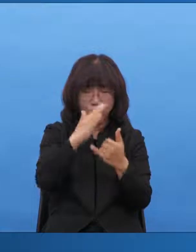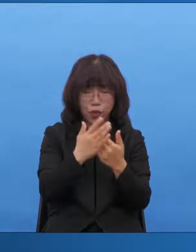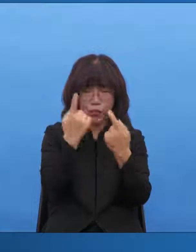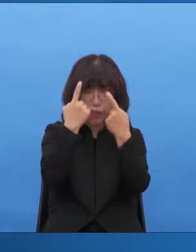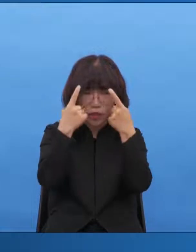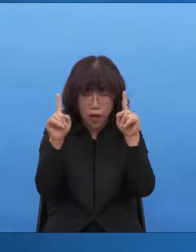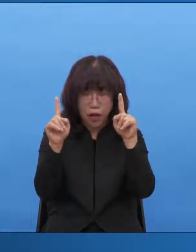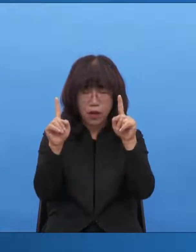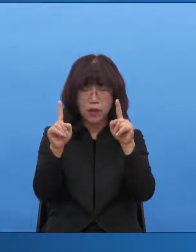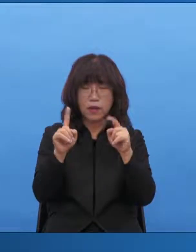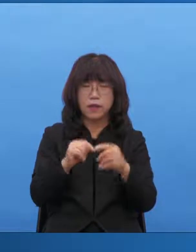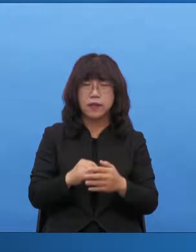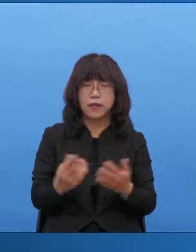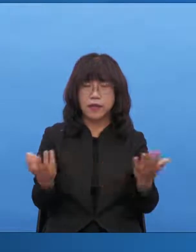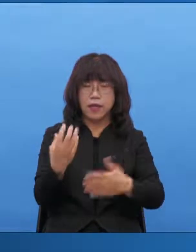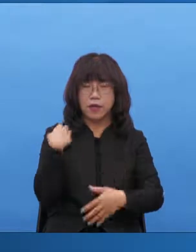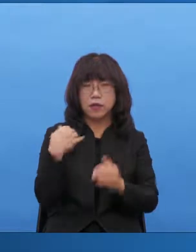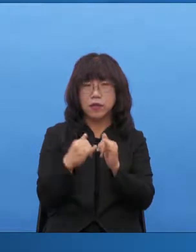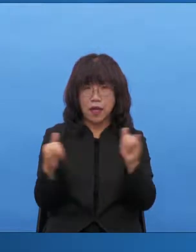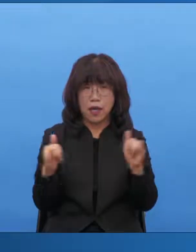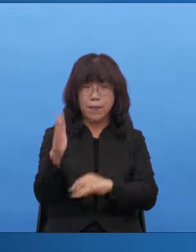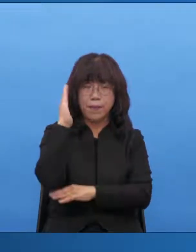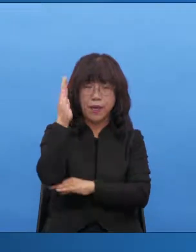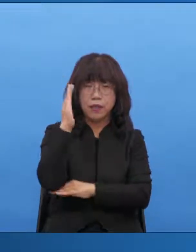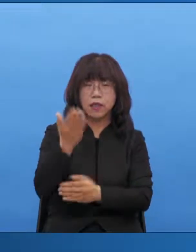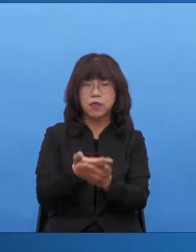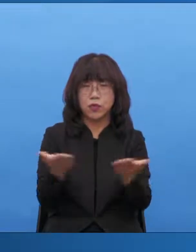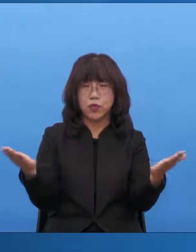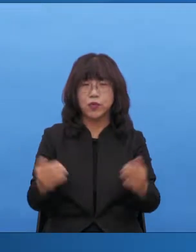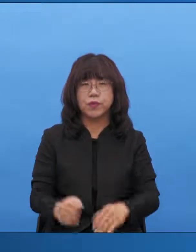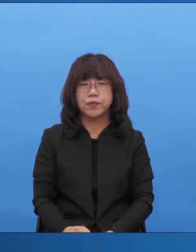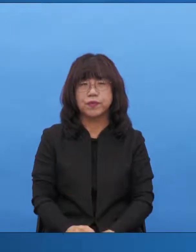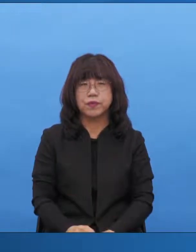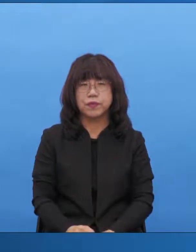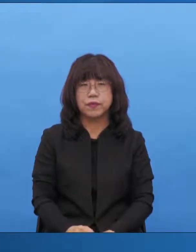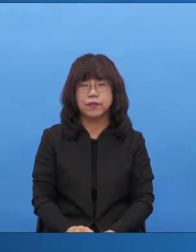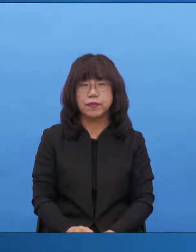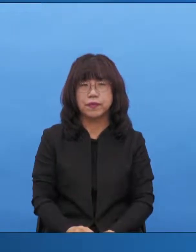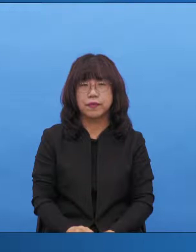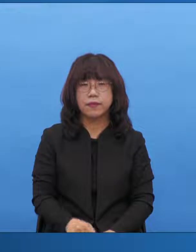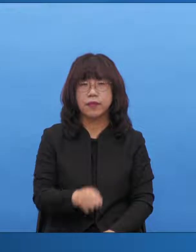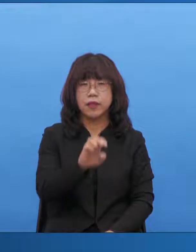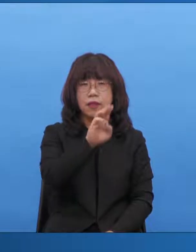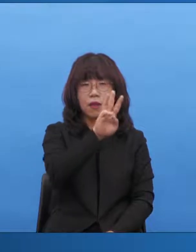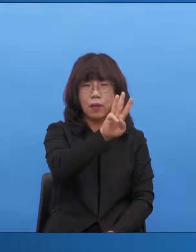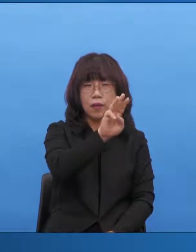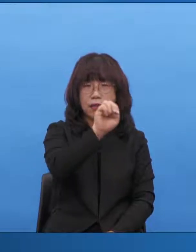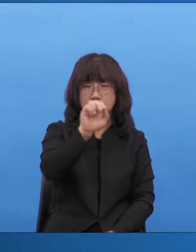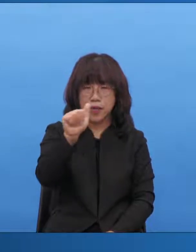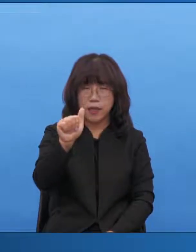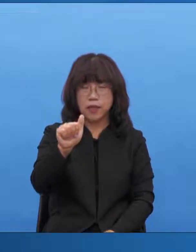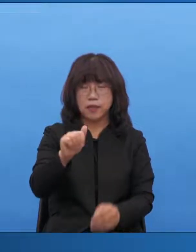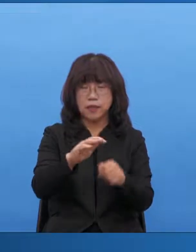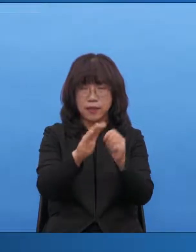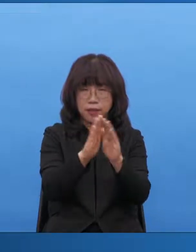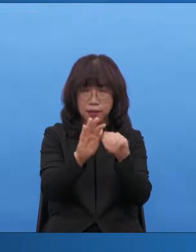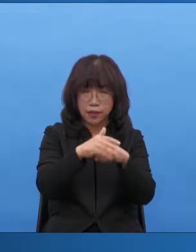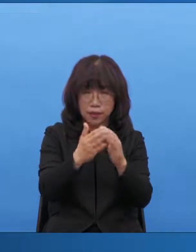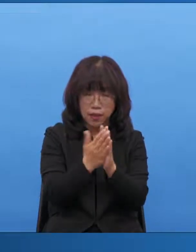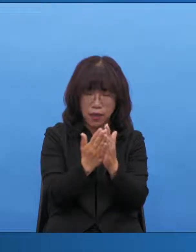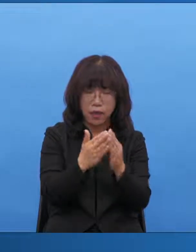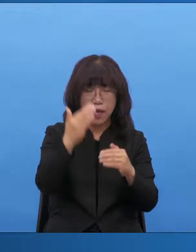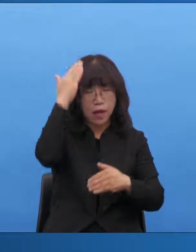청소년 대학 사역자를 대상으로 열립니다. 계층별 공과는 현재 wea.kr에서 한국어